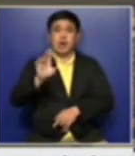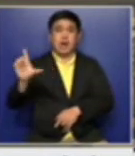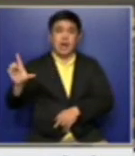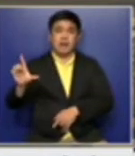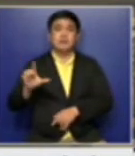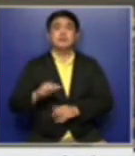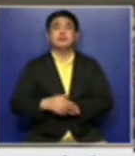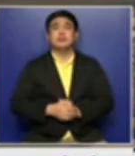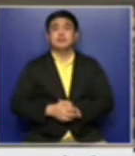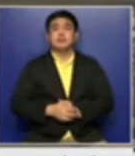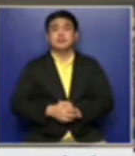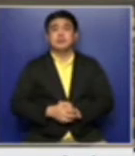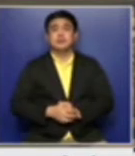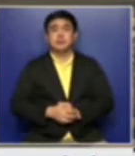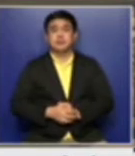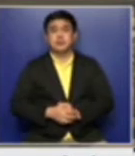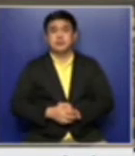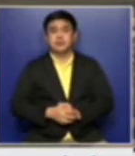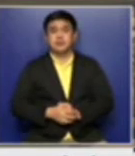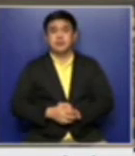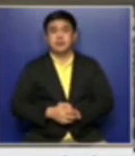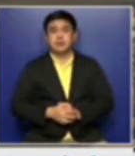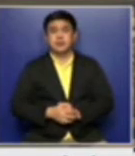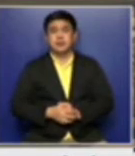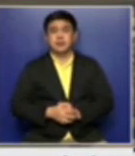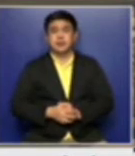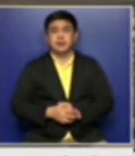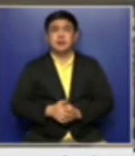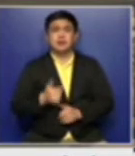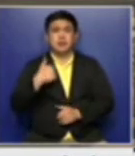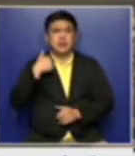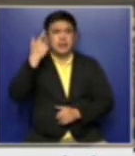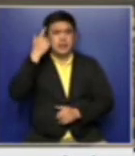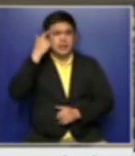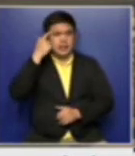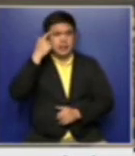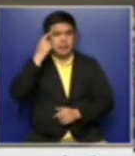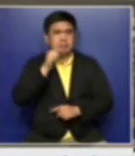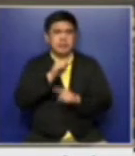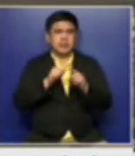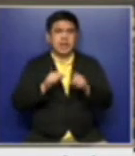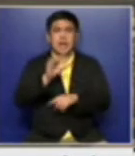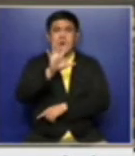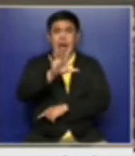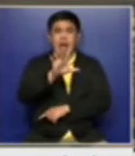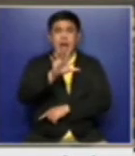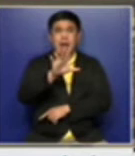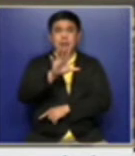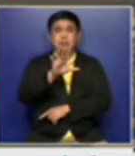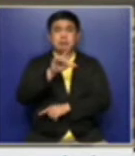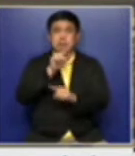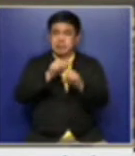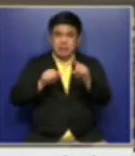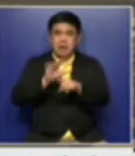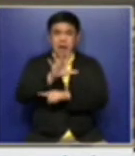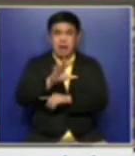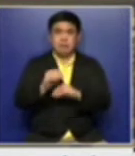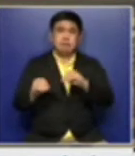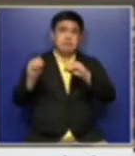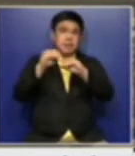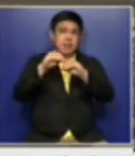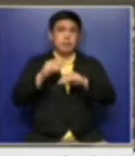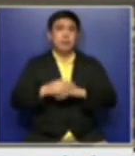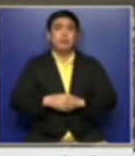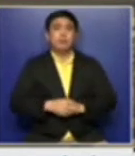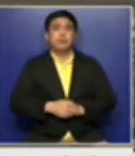15,262ล้าน2แสนบาทดิฉันคิดเป็นร้อยละ5เพิ่มขึ้นจากงบประมาณนะคะท่านประ